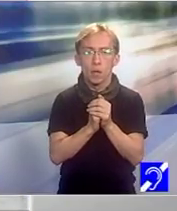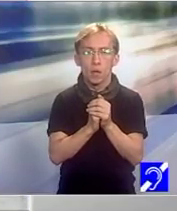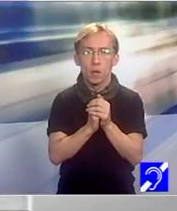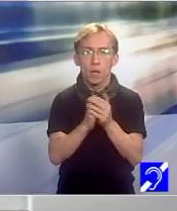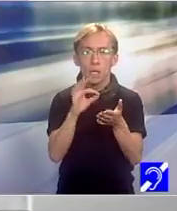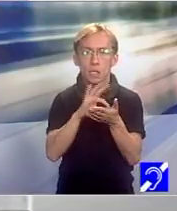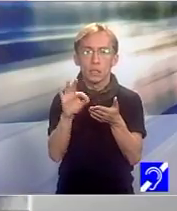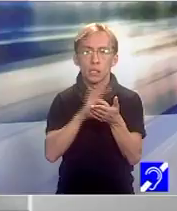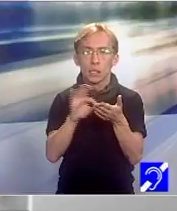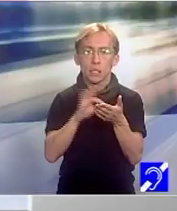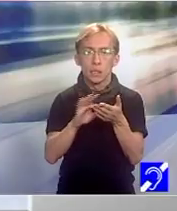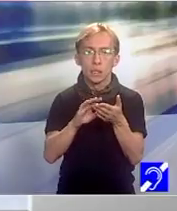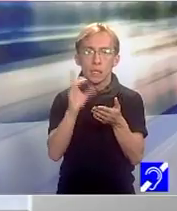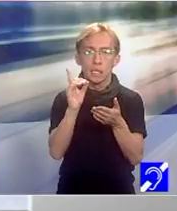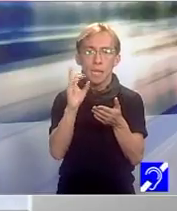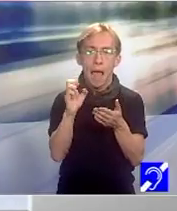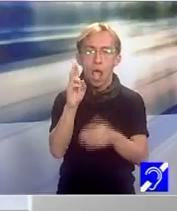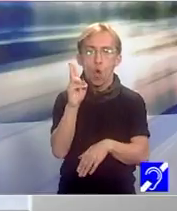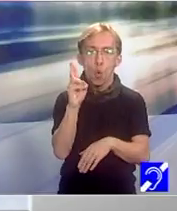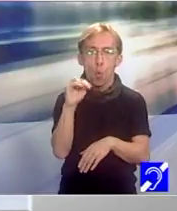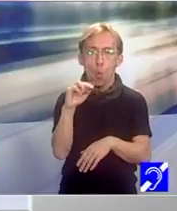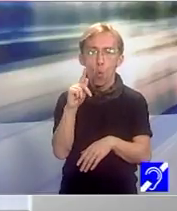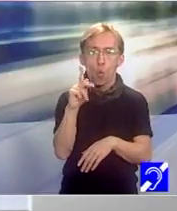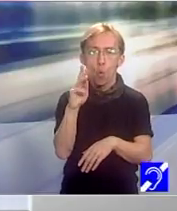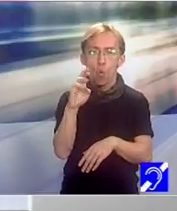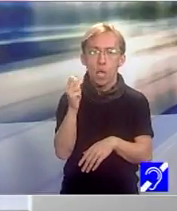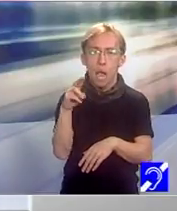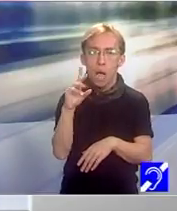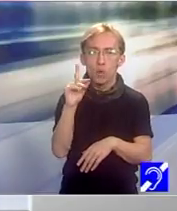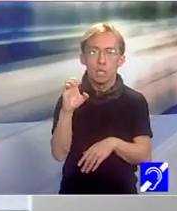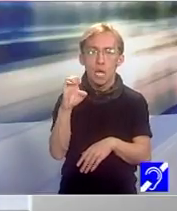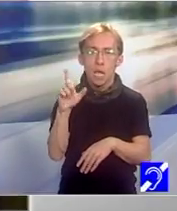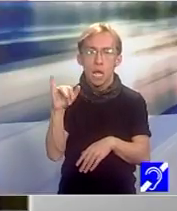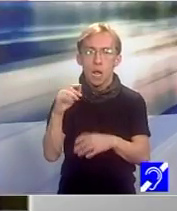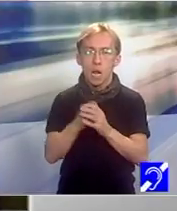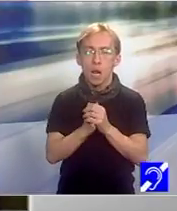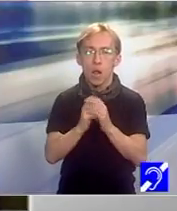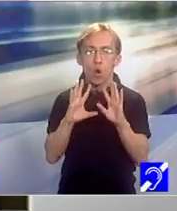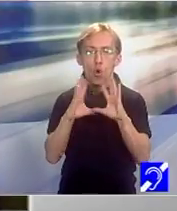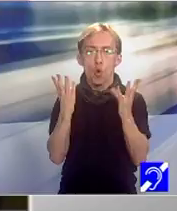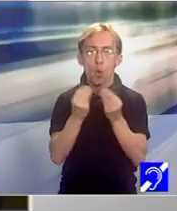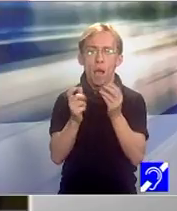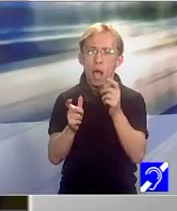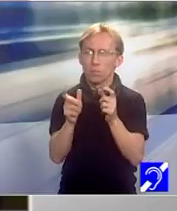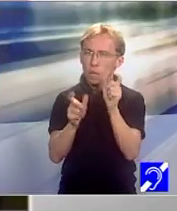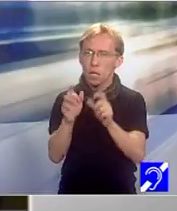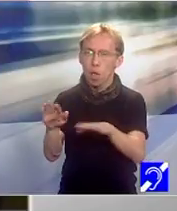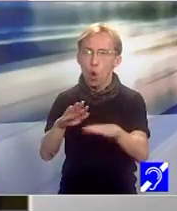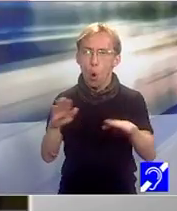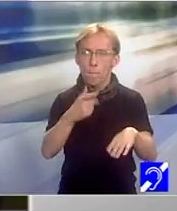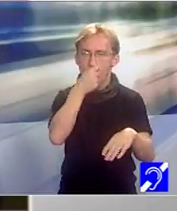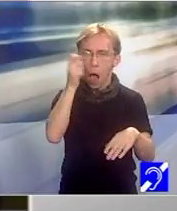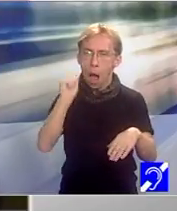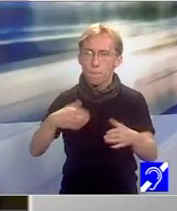și ilustrată de către Dan Ungureanu, cartea ne introduce în lumea lui Eli, de fapt în lumea a mii și mii de copii abandonați în instituții